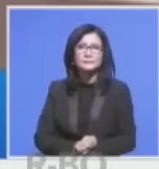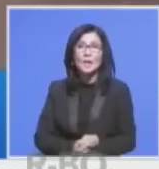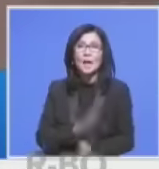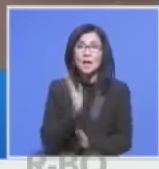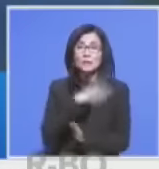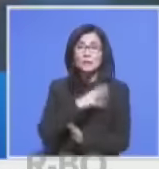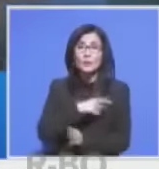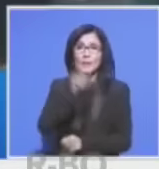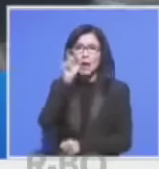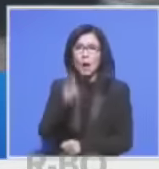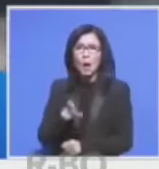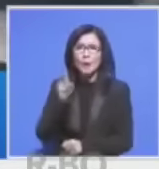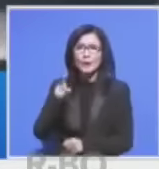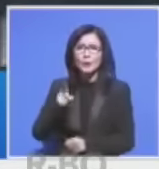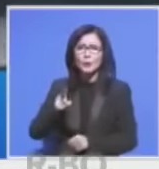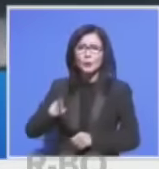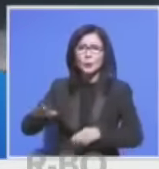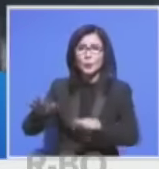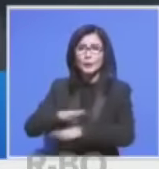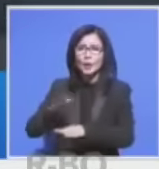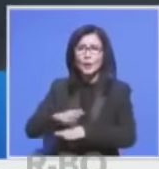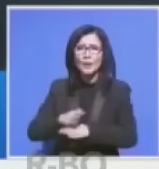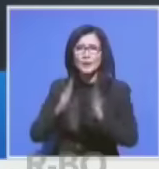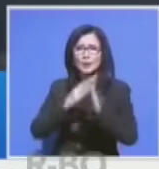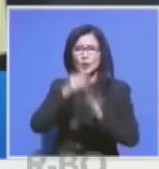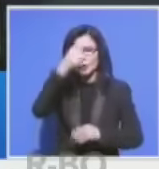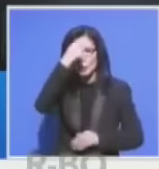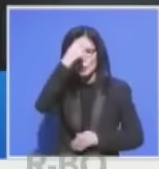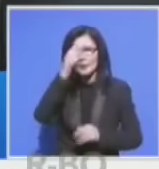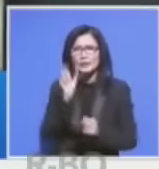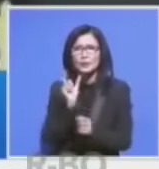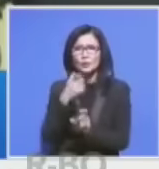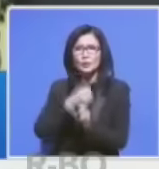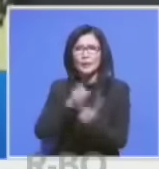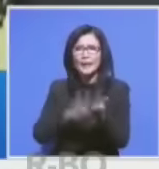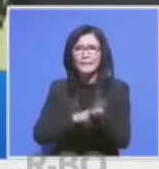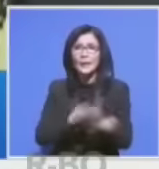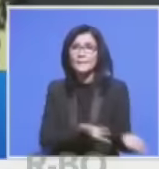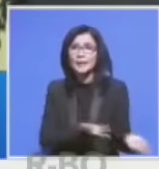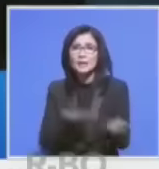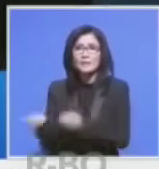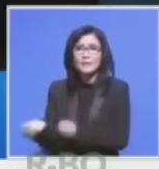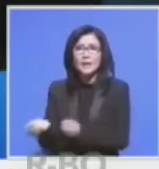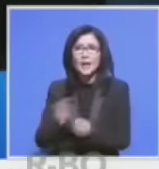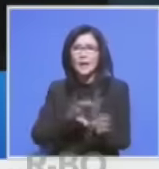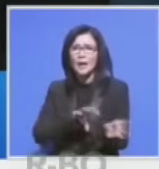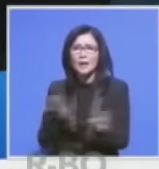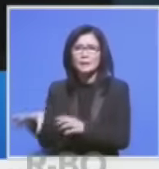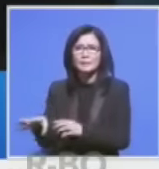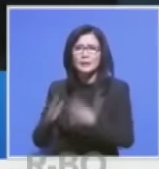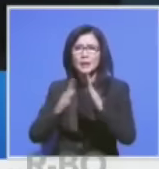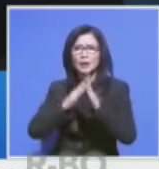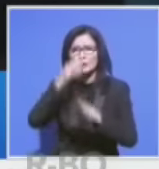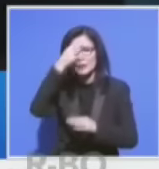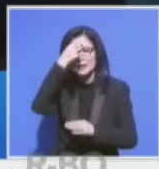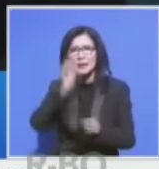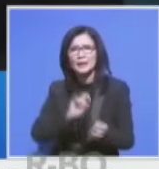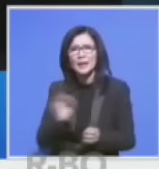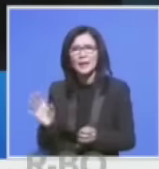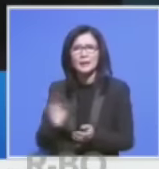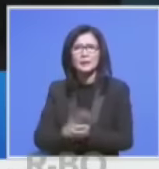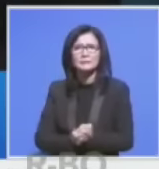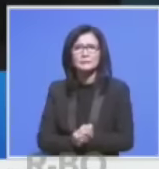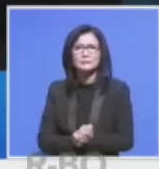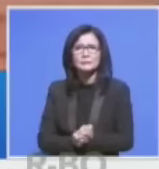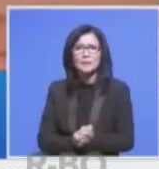Sebelumnya pelaku penyerangan sempat dirawat di rumah sakit UGM namun kemudian dirujuk ke rumah sakit Bayangkara Polda, Yogyakarta. Sementara itu